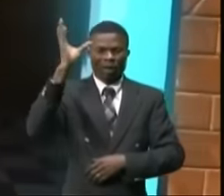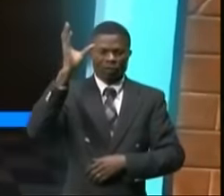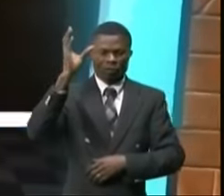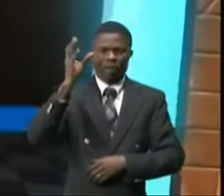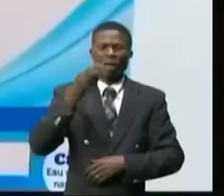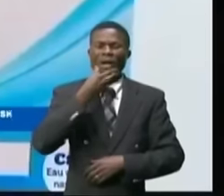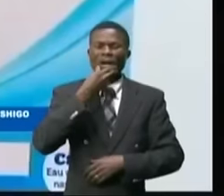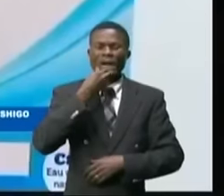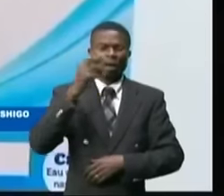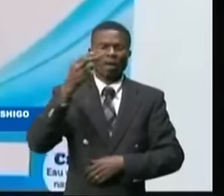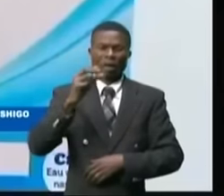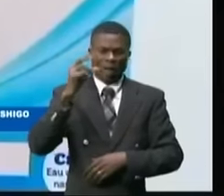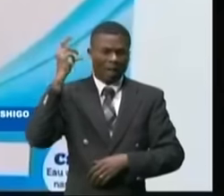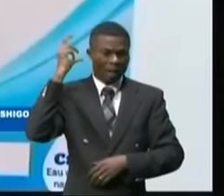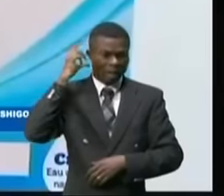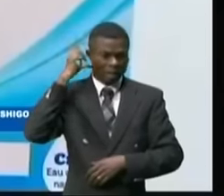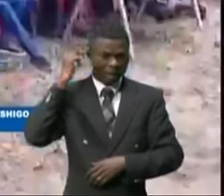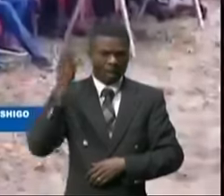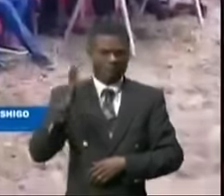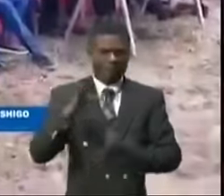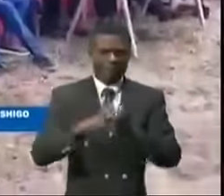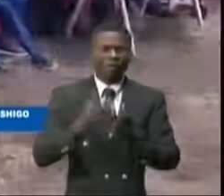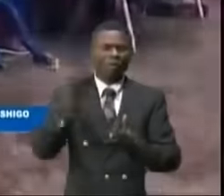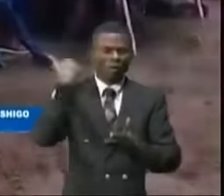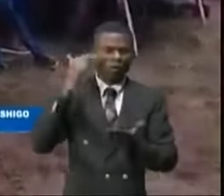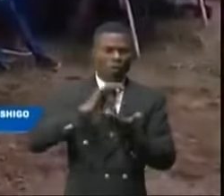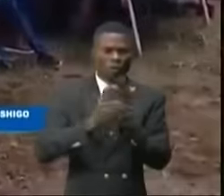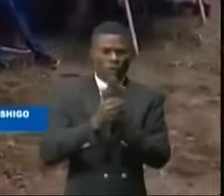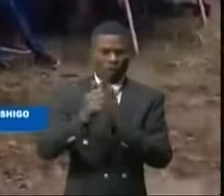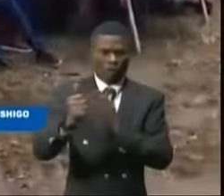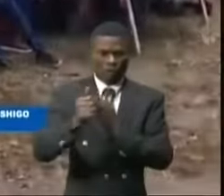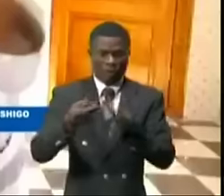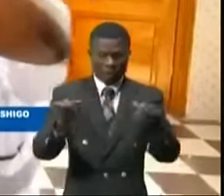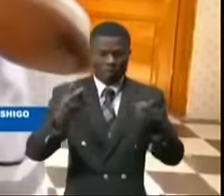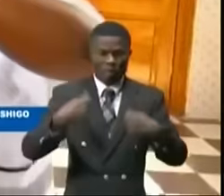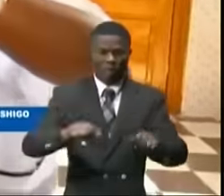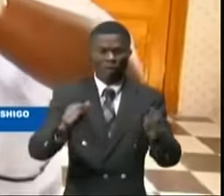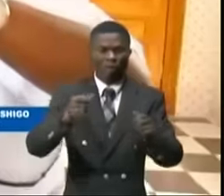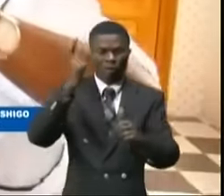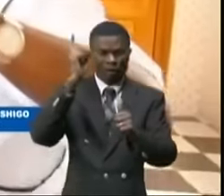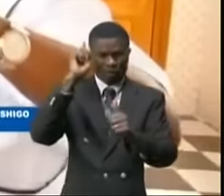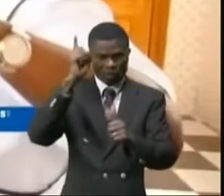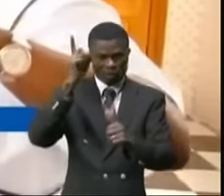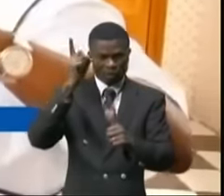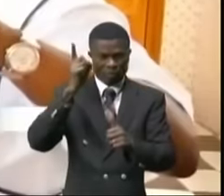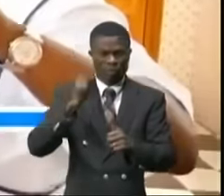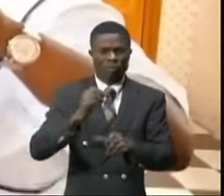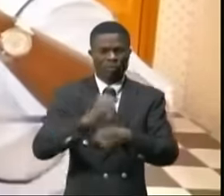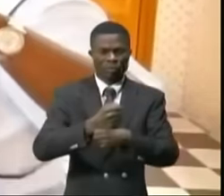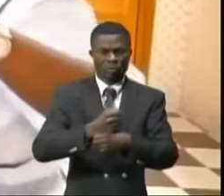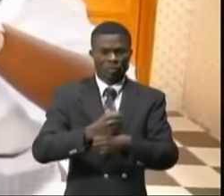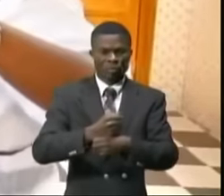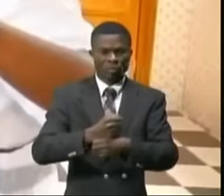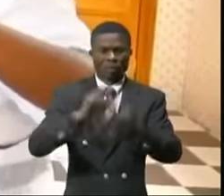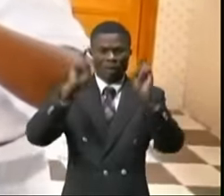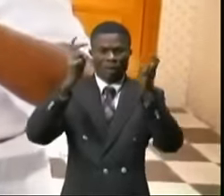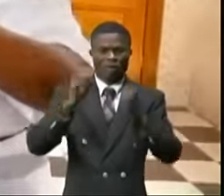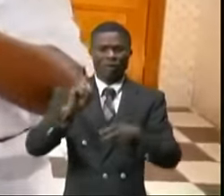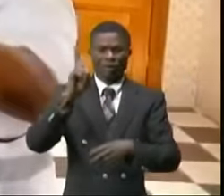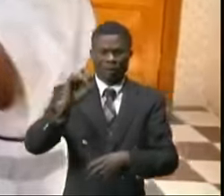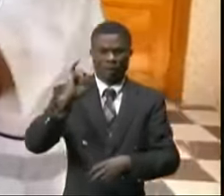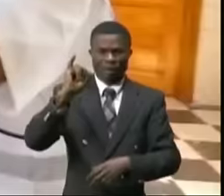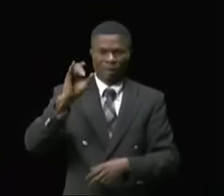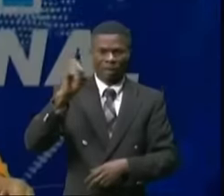et Mbujimaï avec une eau de qualité. Mais les points de vente, dans un premier temps, seront installés dans la cité d'Idiofa.